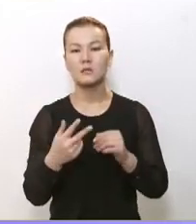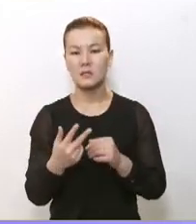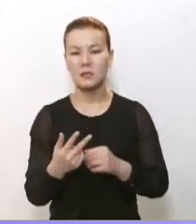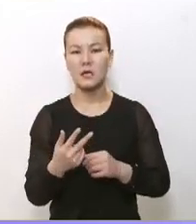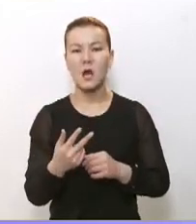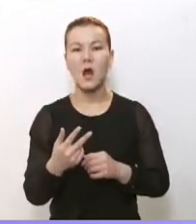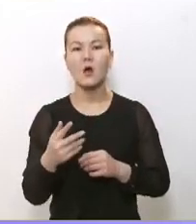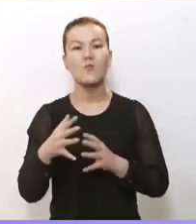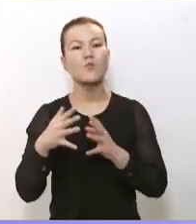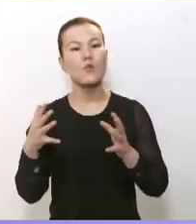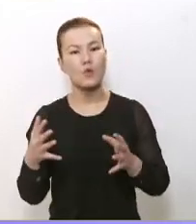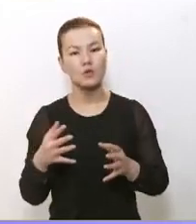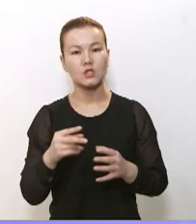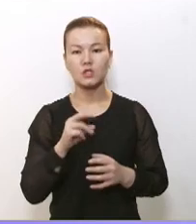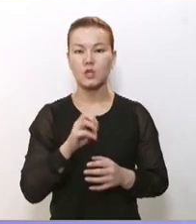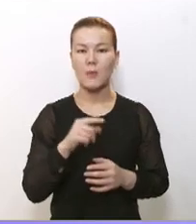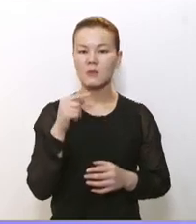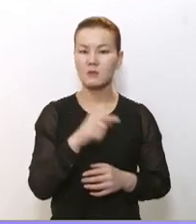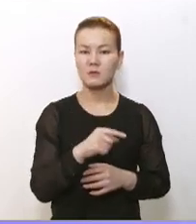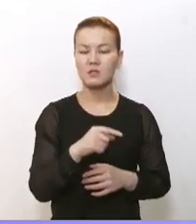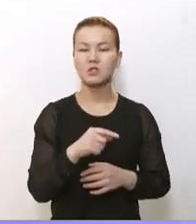1143 больше, чем